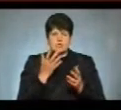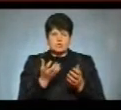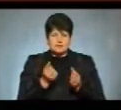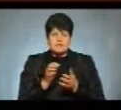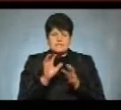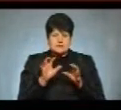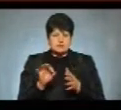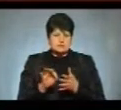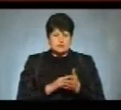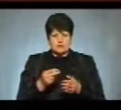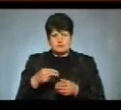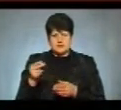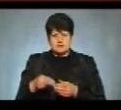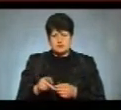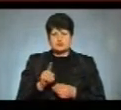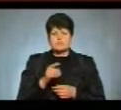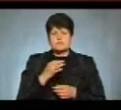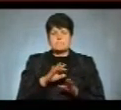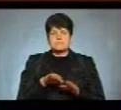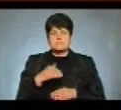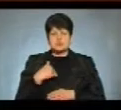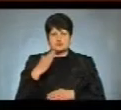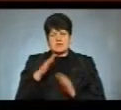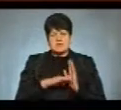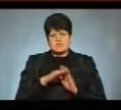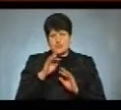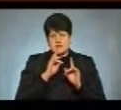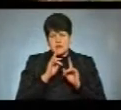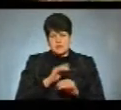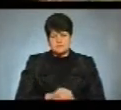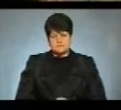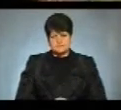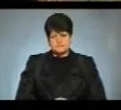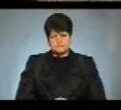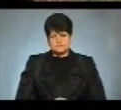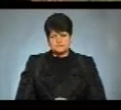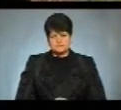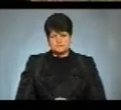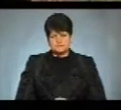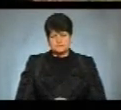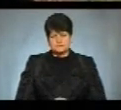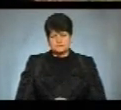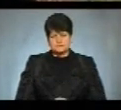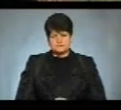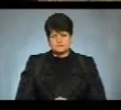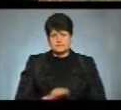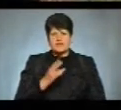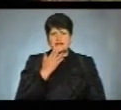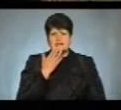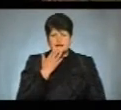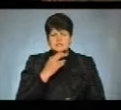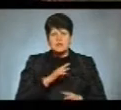підпише. Ось що він сказав після голосування у Верховній Раді. Нації вмирають не від